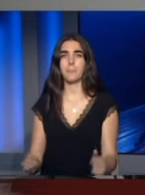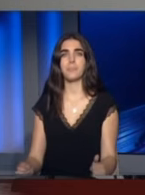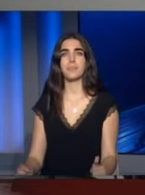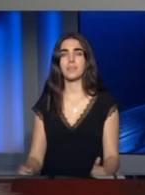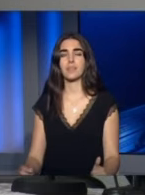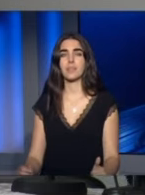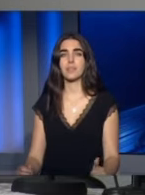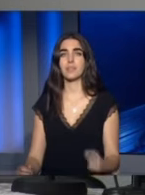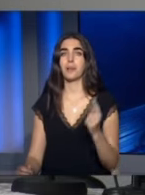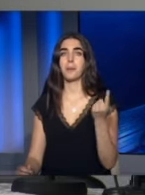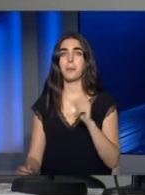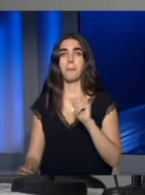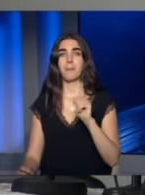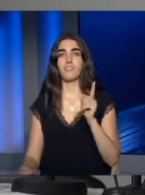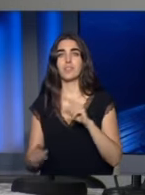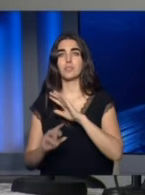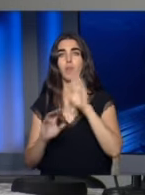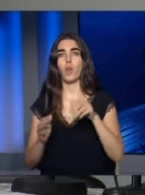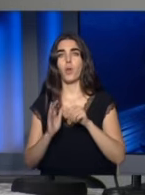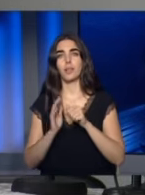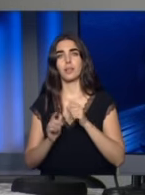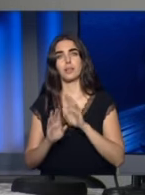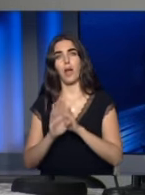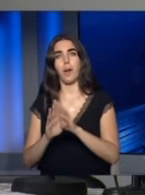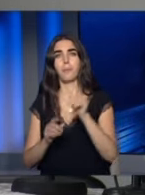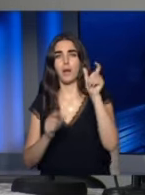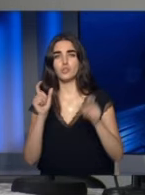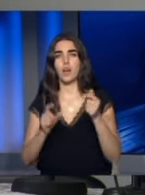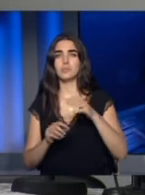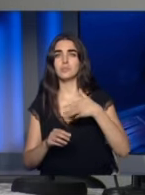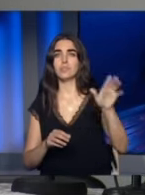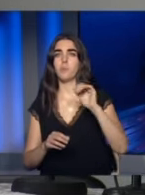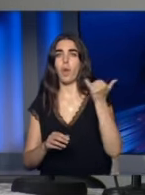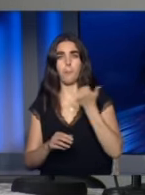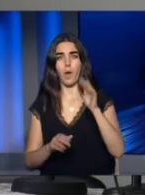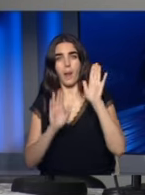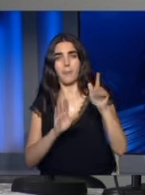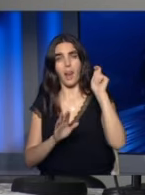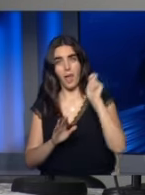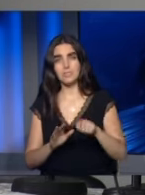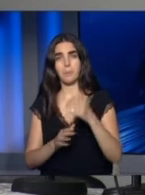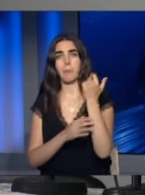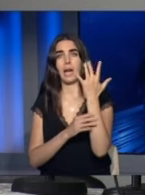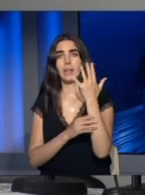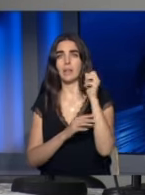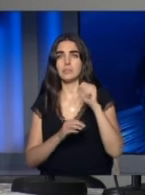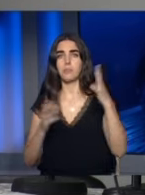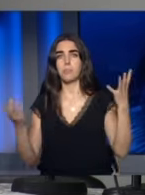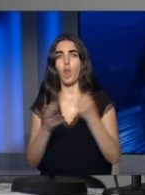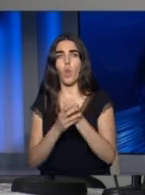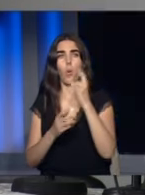يجب ان نخرج منه بمشروع هذا المشروع هو هذا الذي